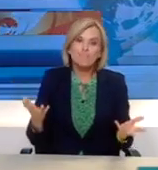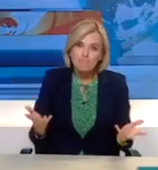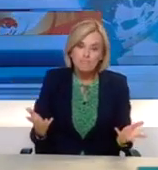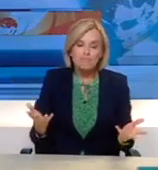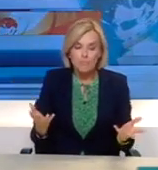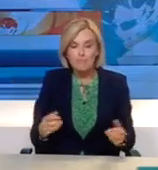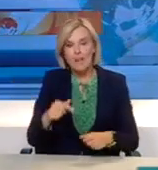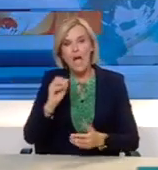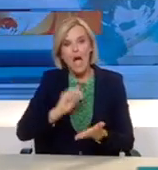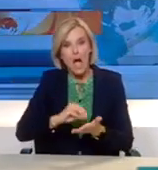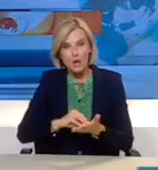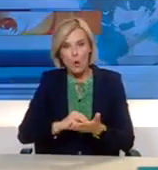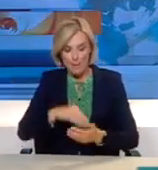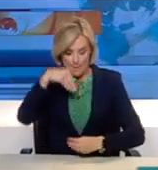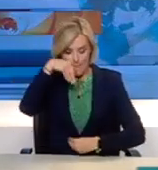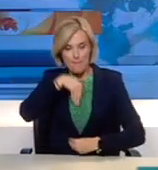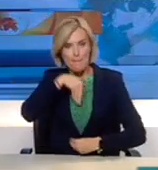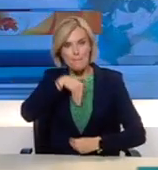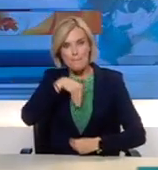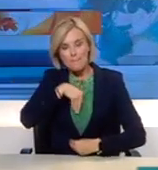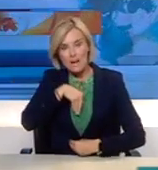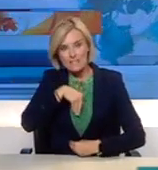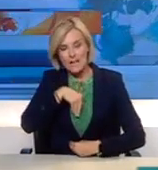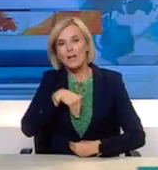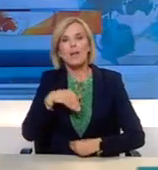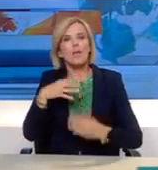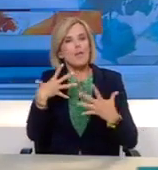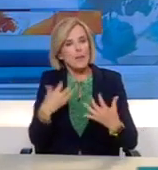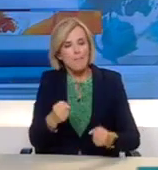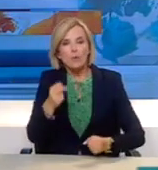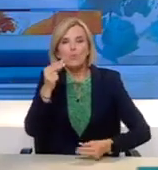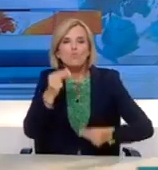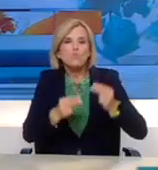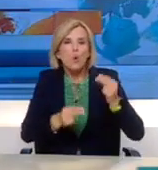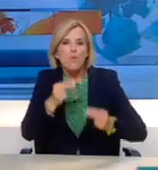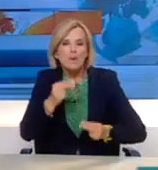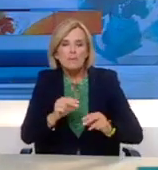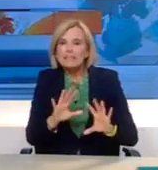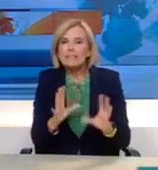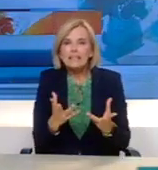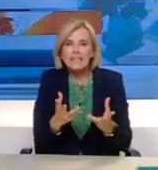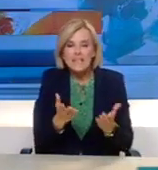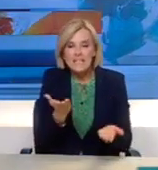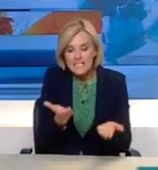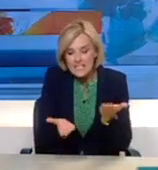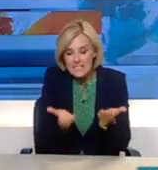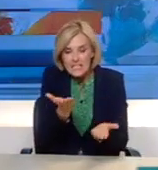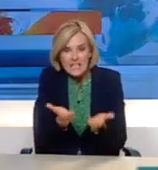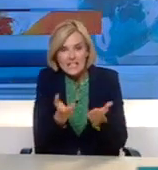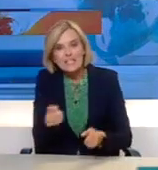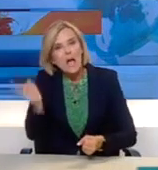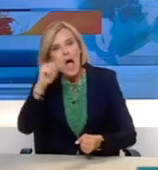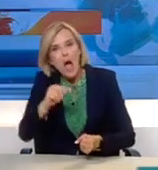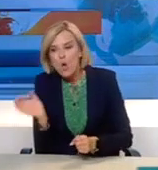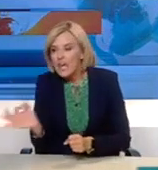ο κεντρικός ρόλος των υποδοχείων της αγγειοτενσίνης ACE2 στην παθογένεια του συγκεκριμένου ιού σε σύγκριση με άλλους αναπνευστικούς ιούς.